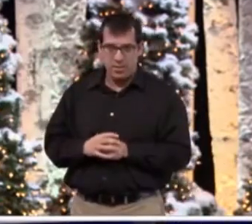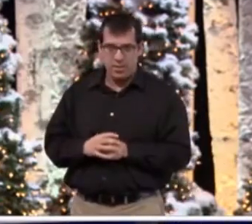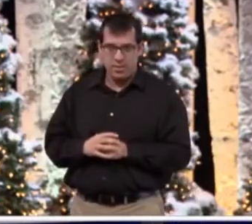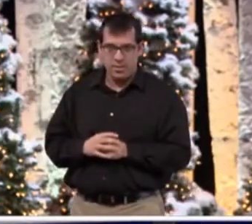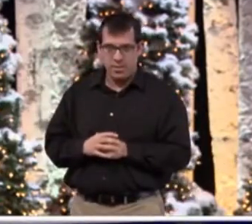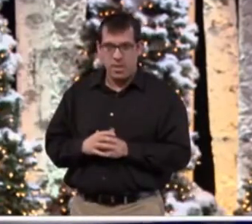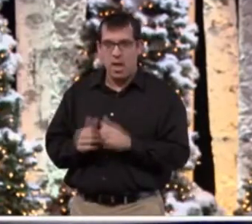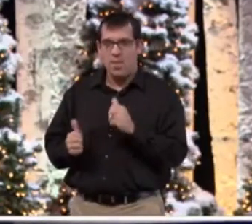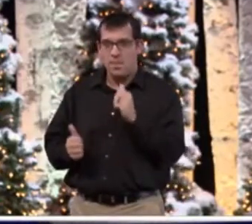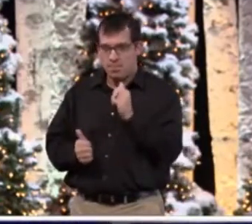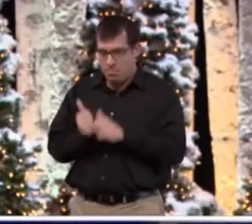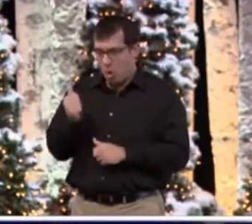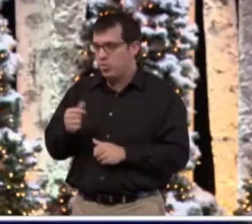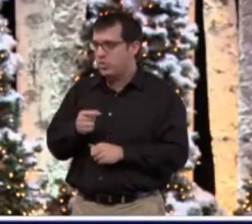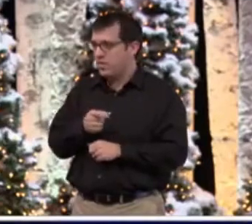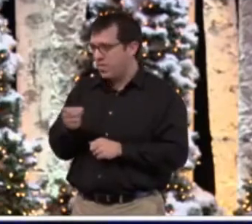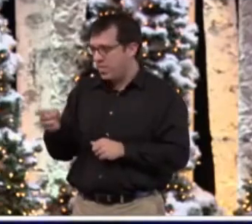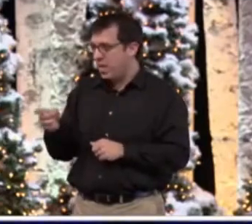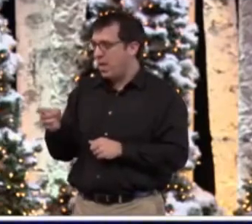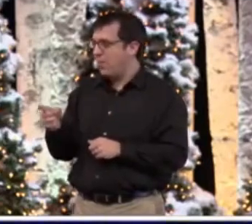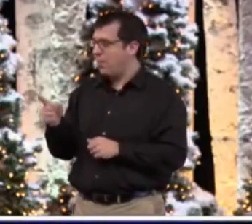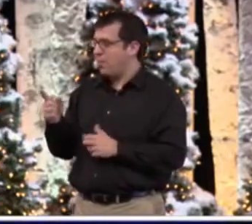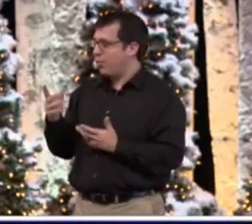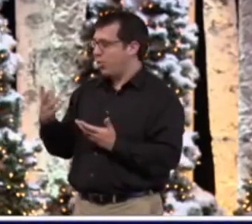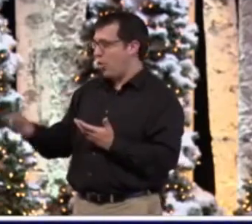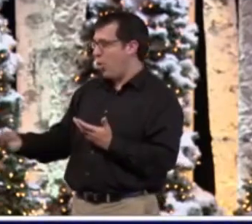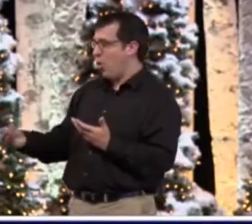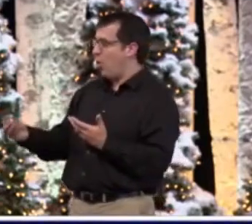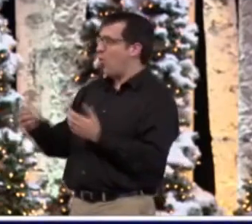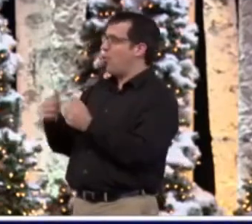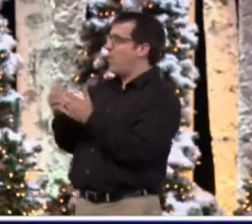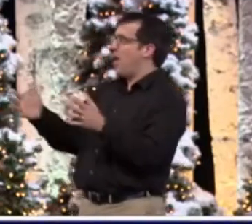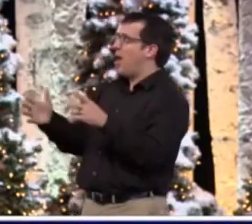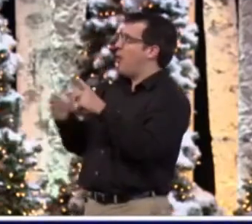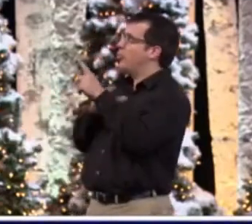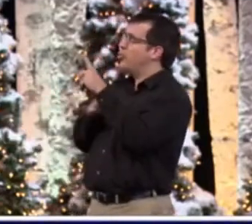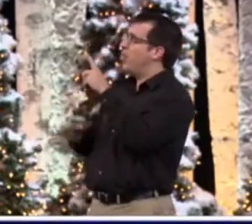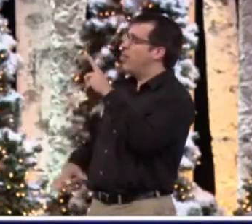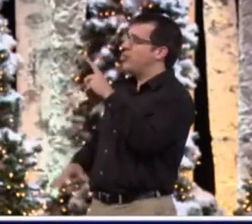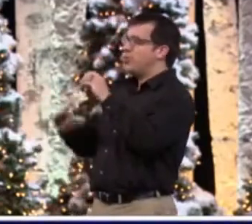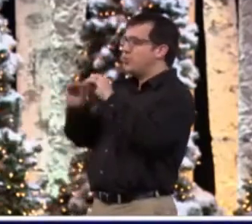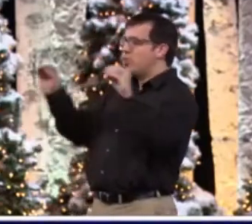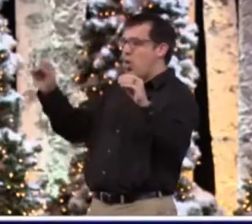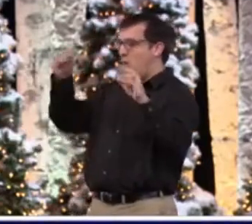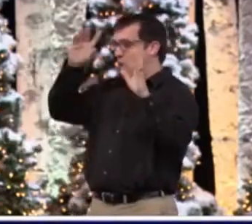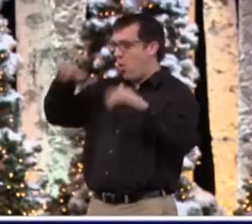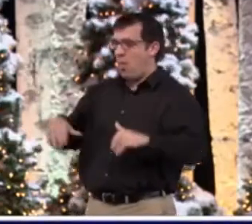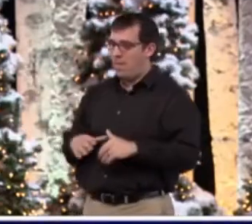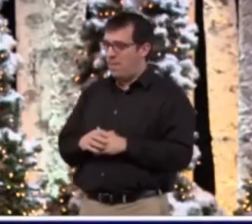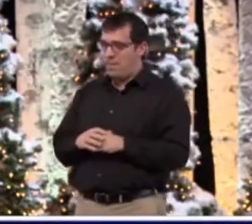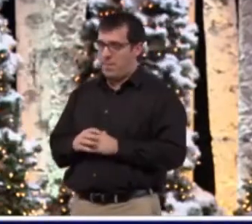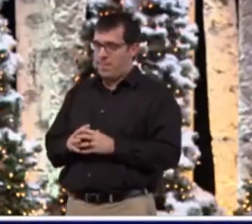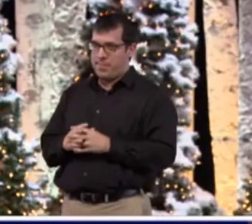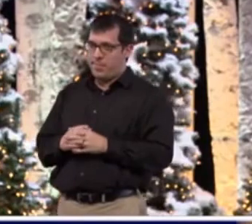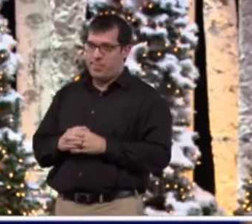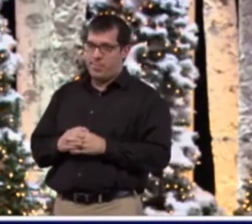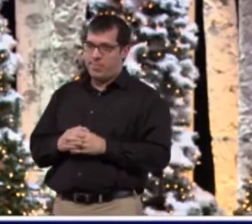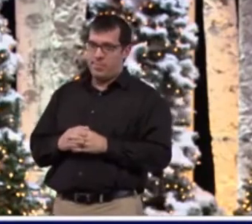र तिनीहरू मध्ये अधिकांश ख्रीष्ट रहित अनन्ततामा आशा विहीन भएर जानेछन्।